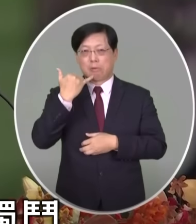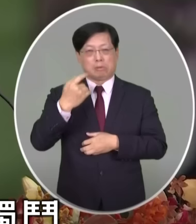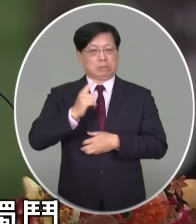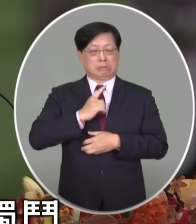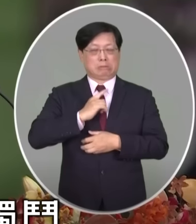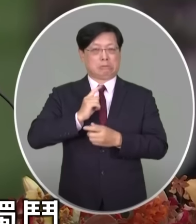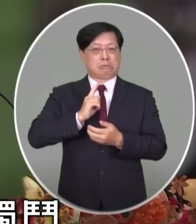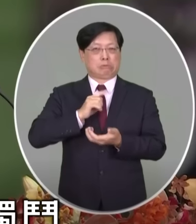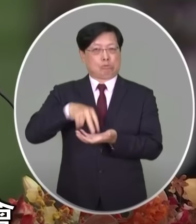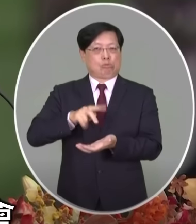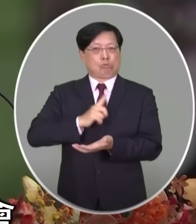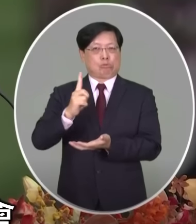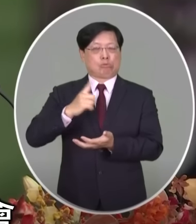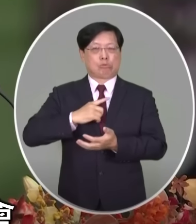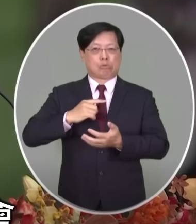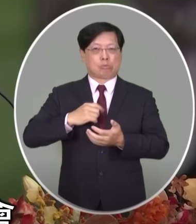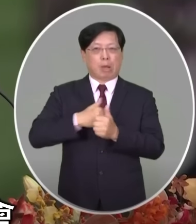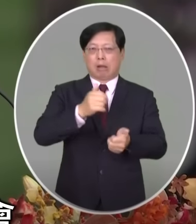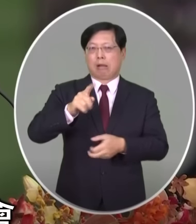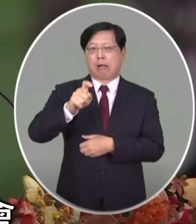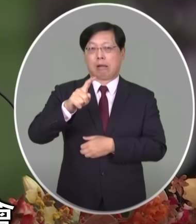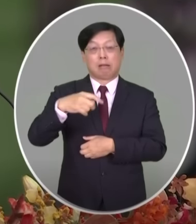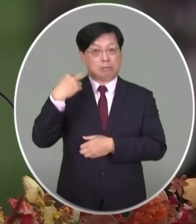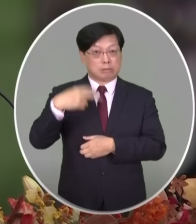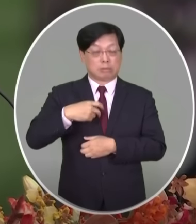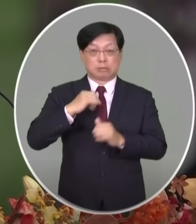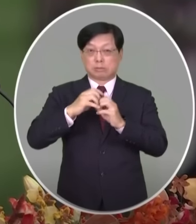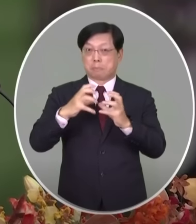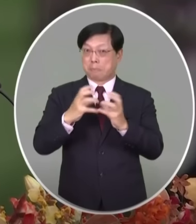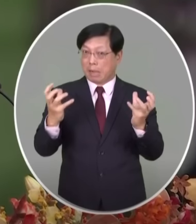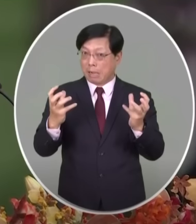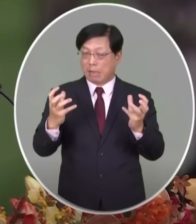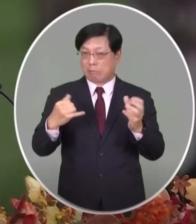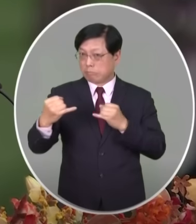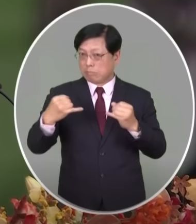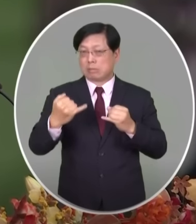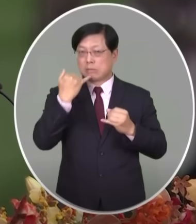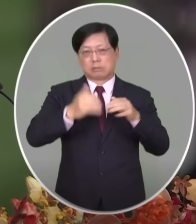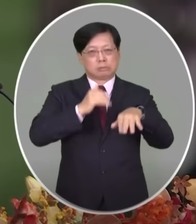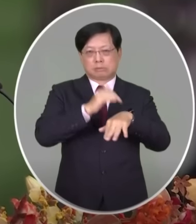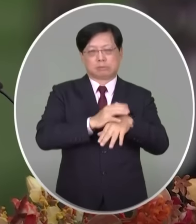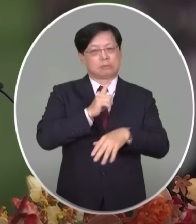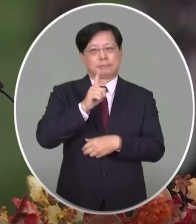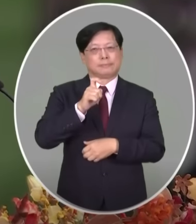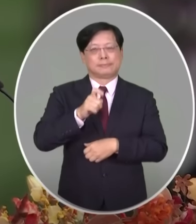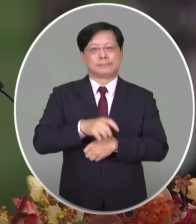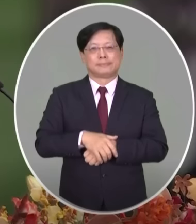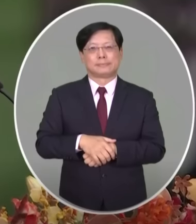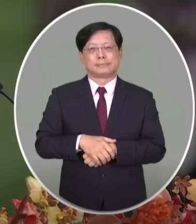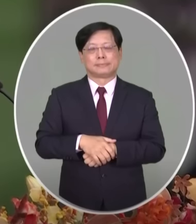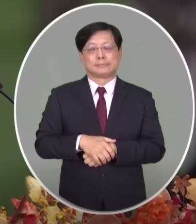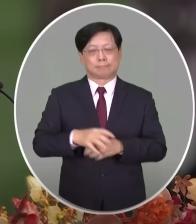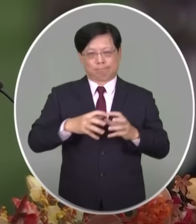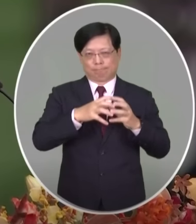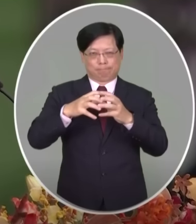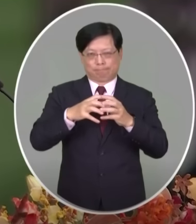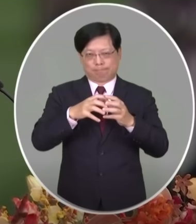独斗，也没有一个分裂的社会能够成功面对。团结